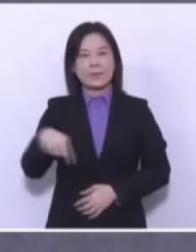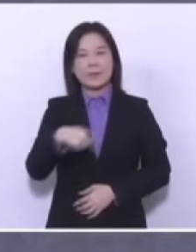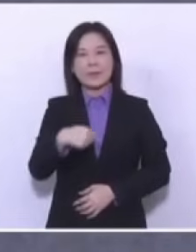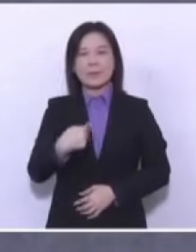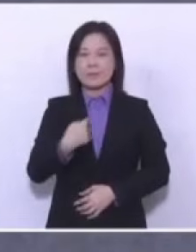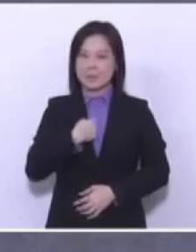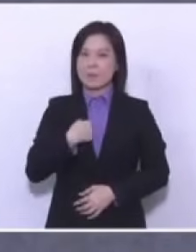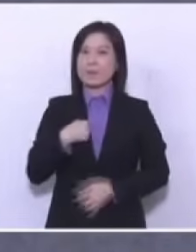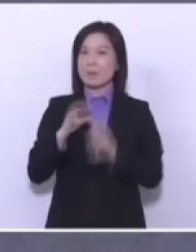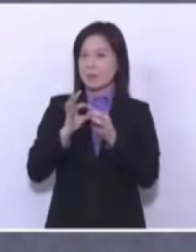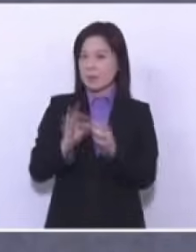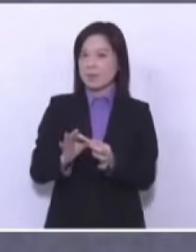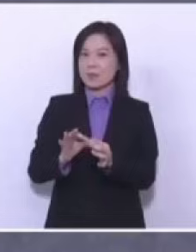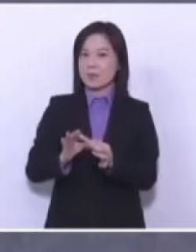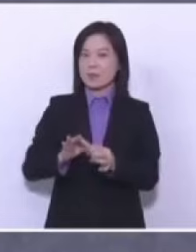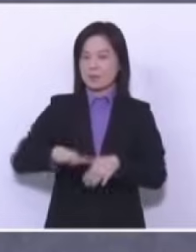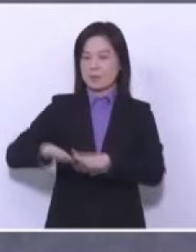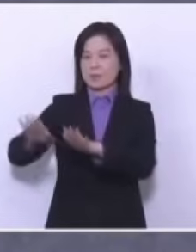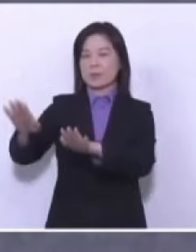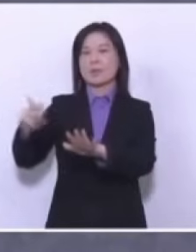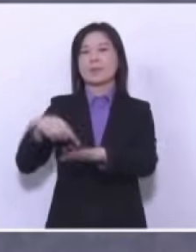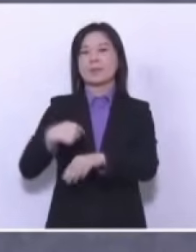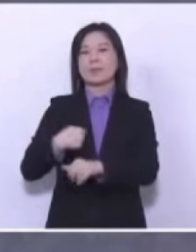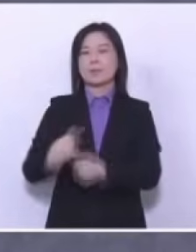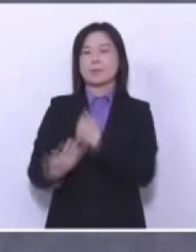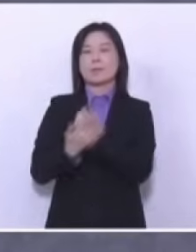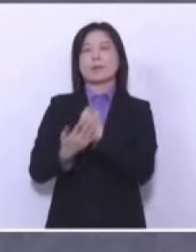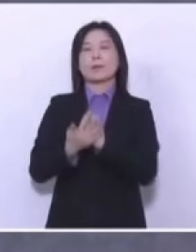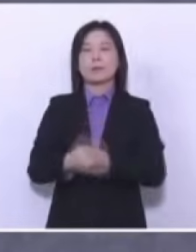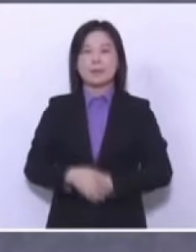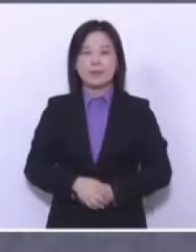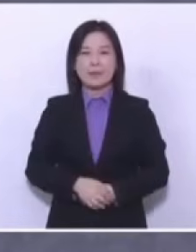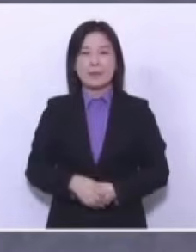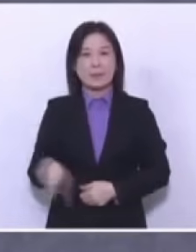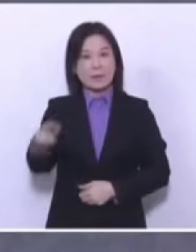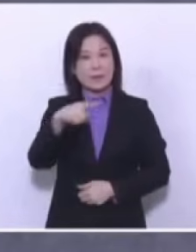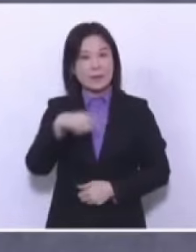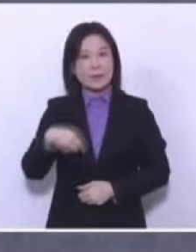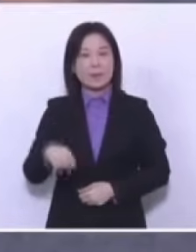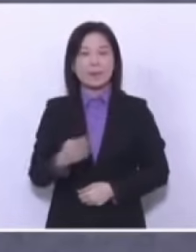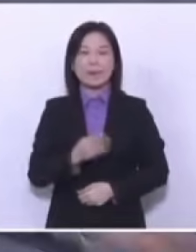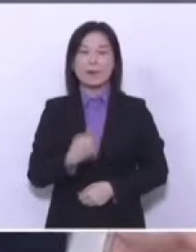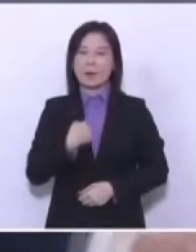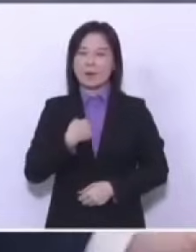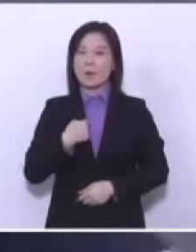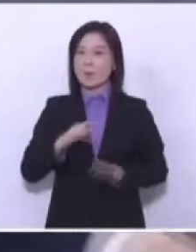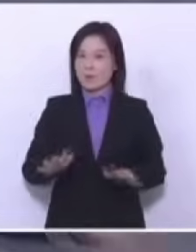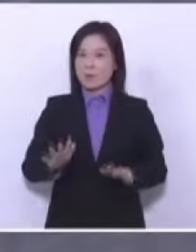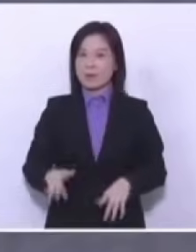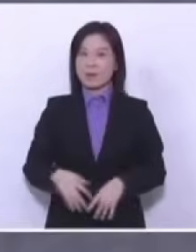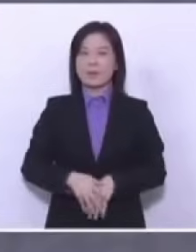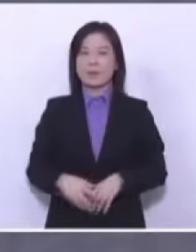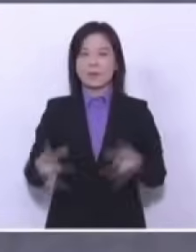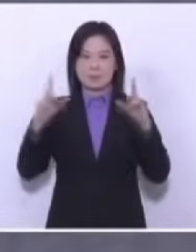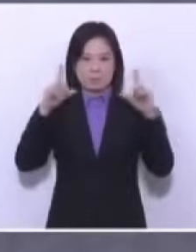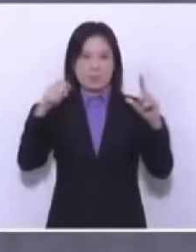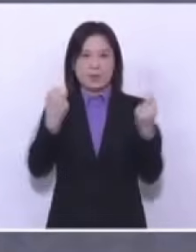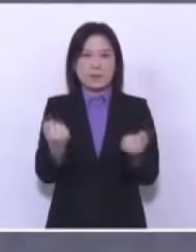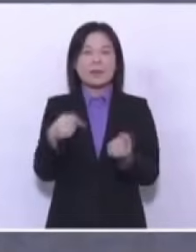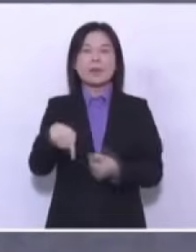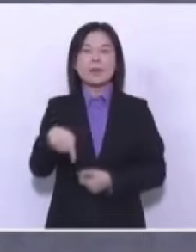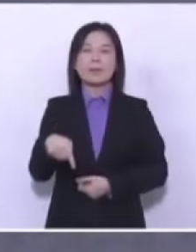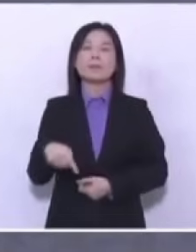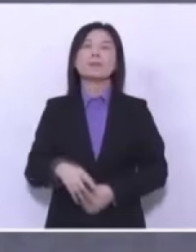续向前的动力，你们是我今天还能够站在这里的理由，